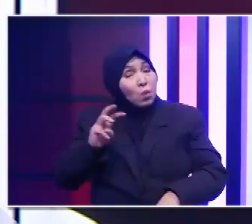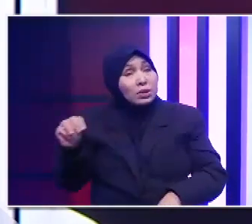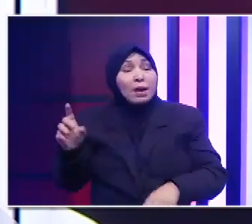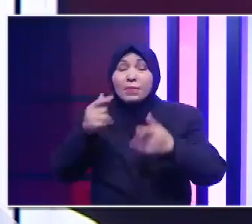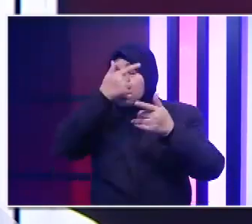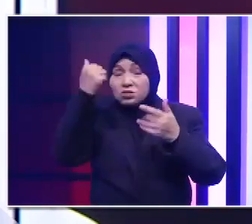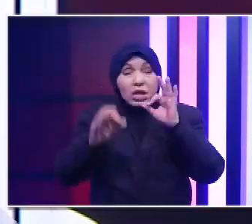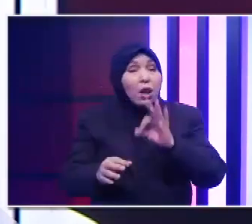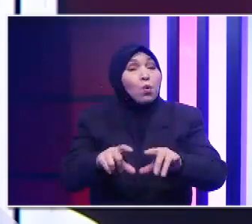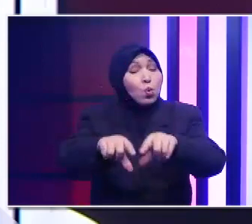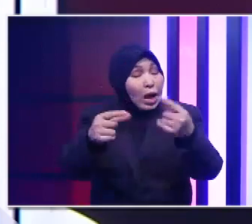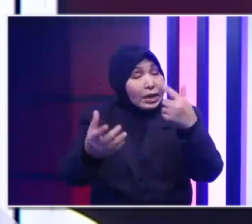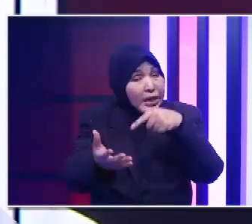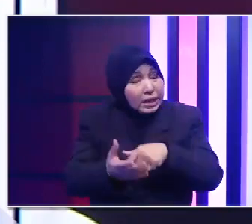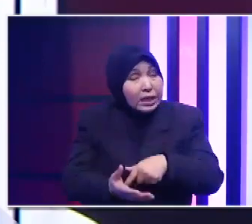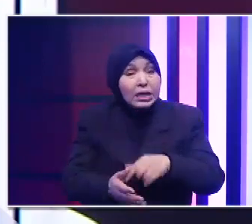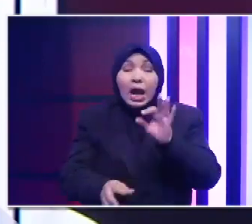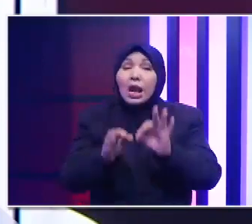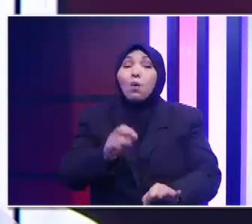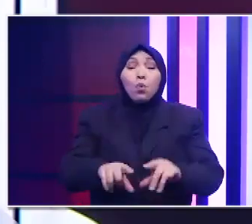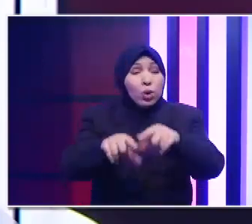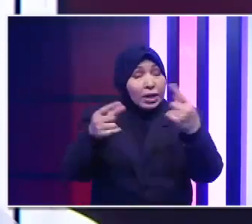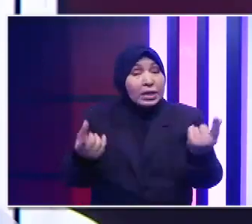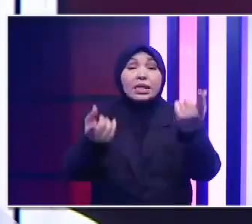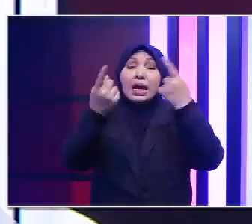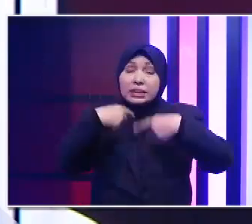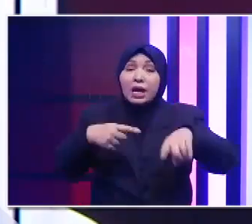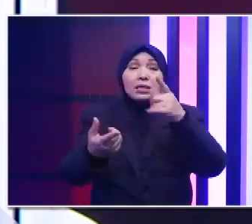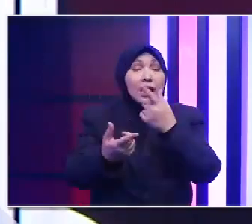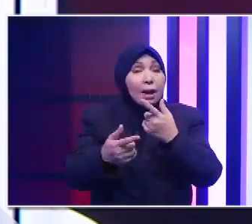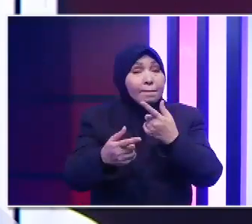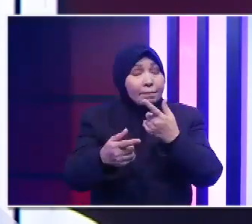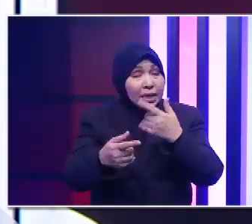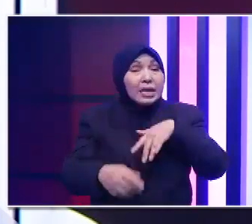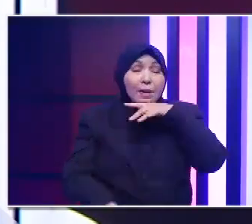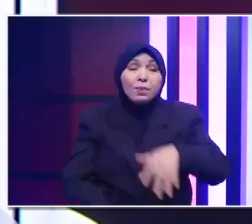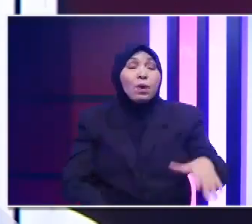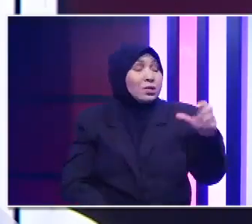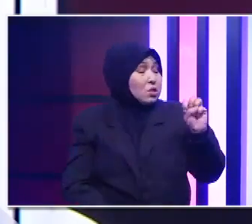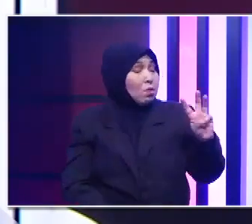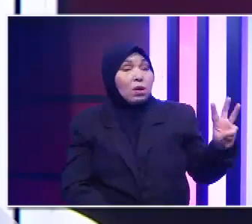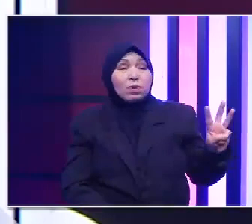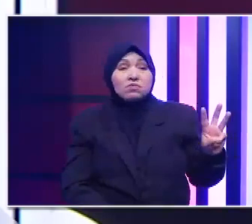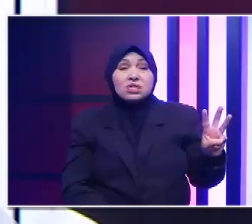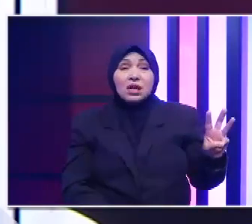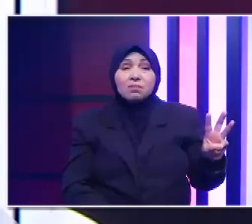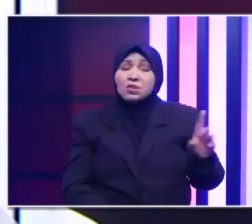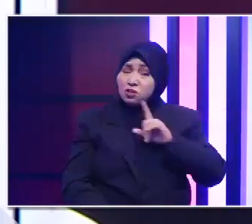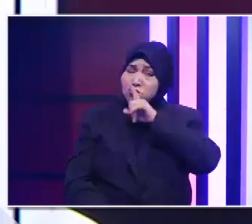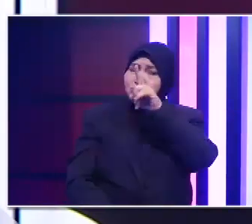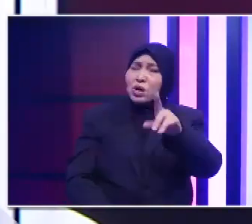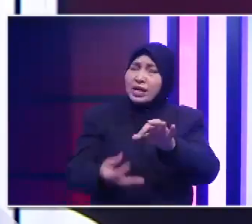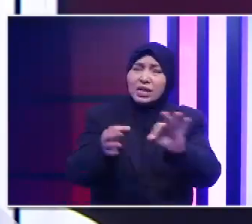jika Alquran itu contoh jika Alquran itu datang kepada Nabi Shallallahu Alaihi Wa Sallam niscaya